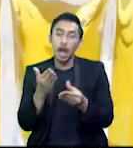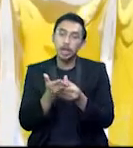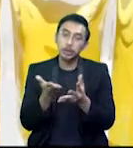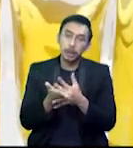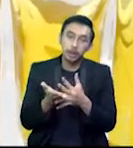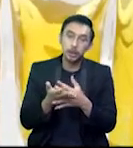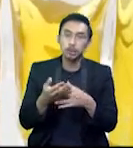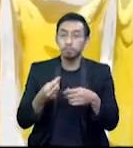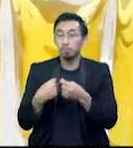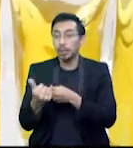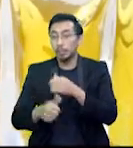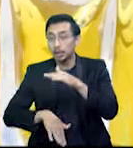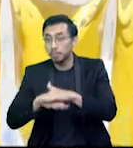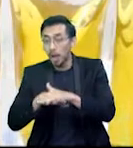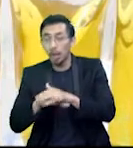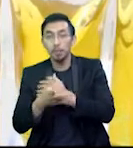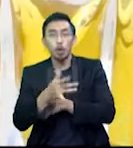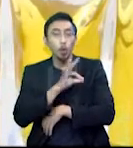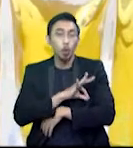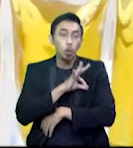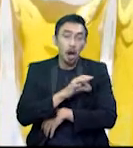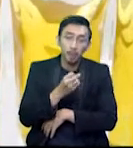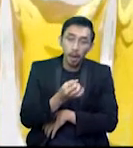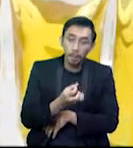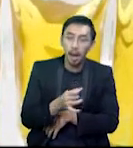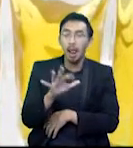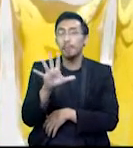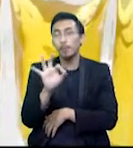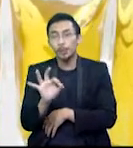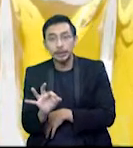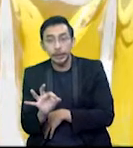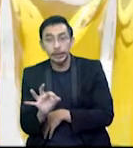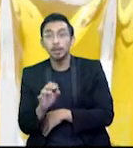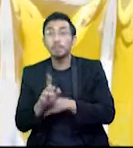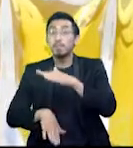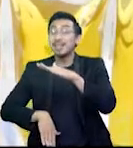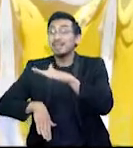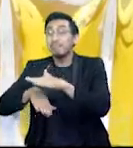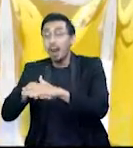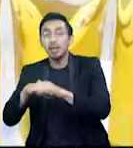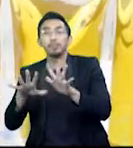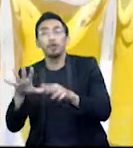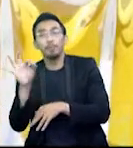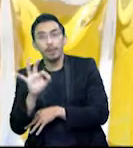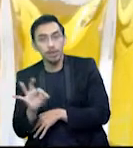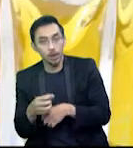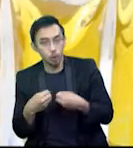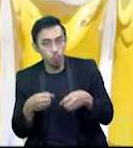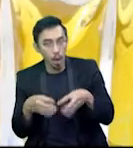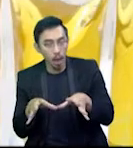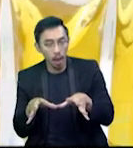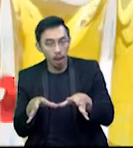dari Keuntungan yang diperoleh terlapor dari pelanggaran yang dilakukan atau maksimal 10% dari penjualan terlapor di Pasar